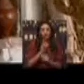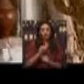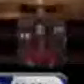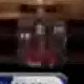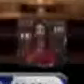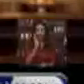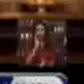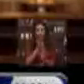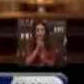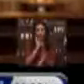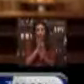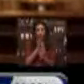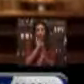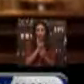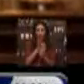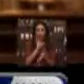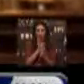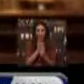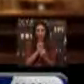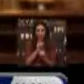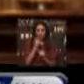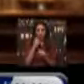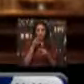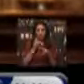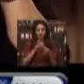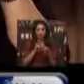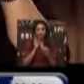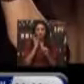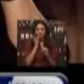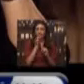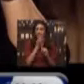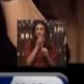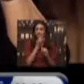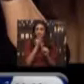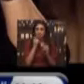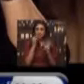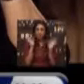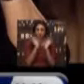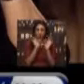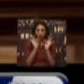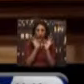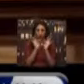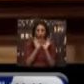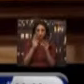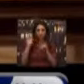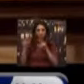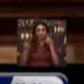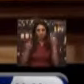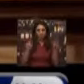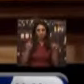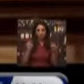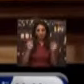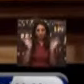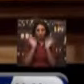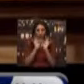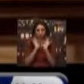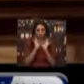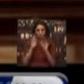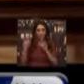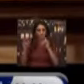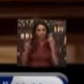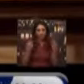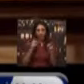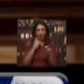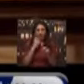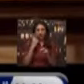لمى عبد العزيز. تاني مع الفنانة الكبيرة لمى عبد العزيز. هل الحب اللي كان في فيلم رسالة من امرأة مجهولة ده حب